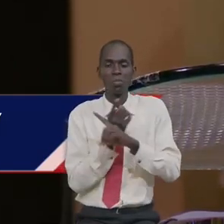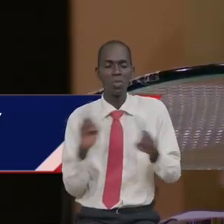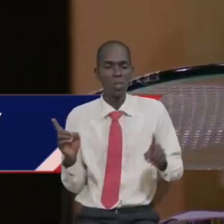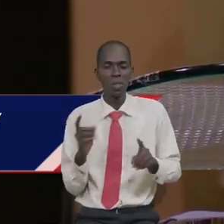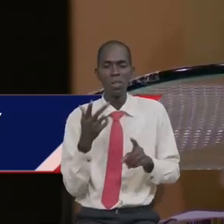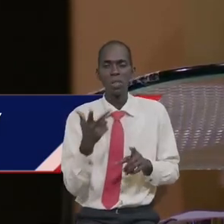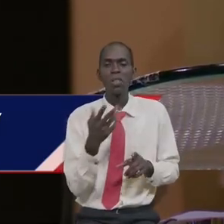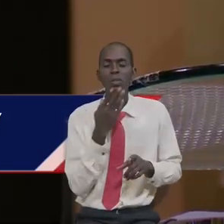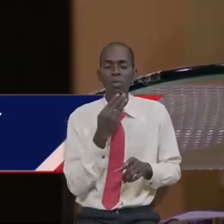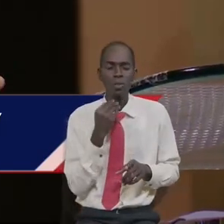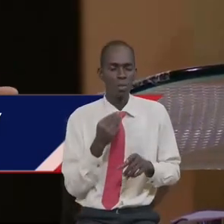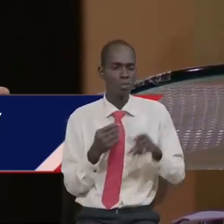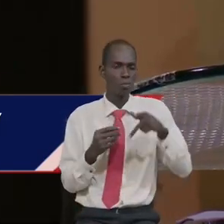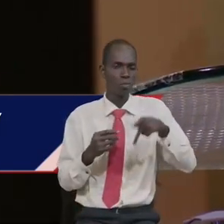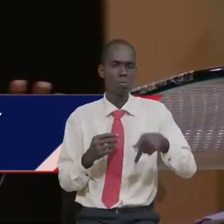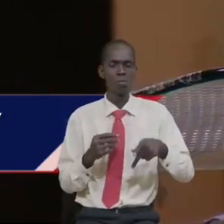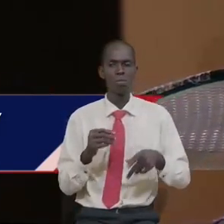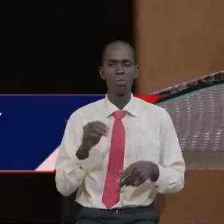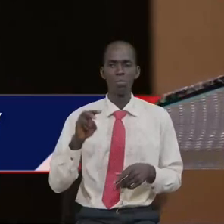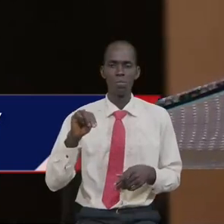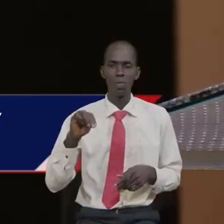Meshach et Abednego? Pourquoi